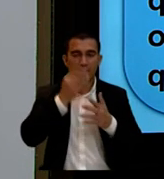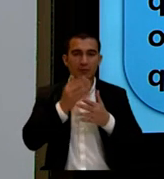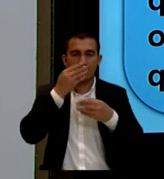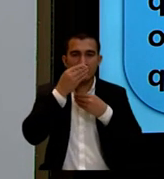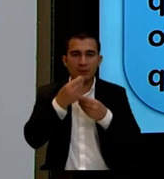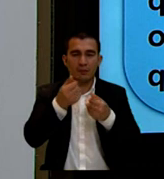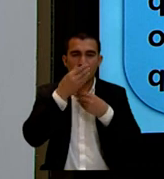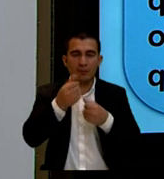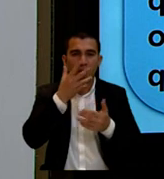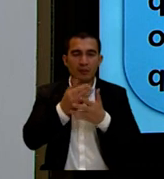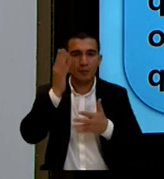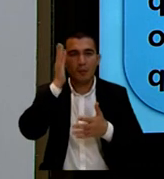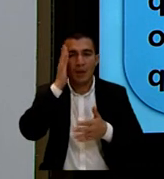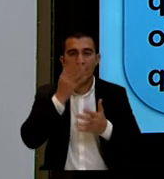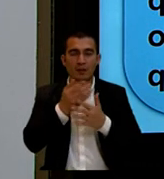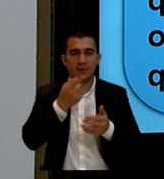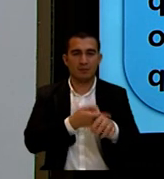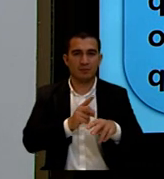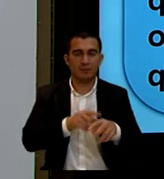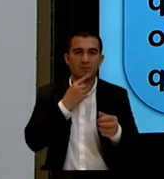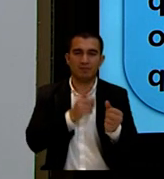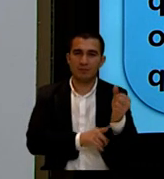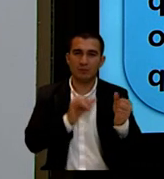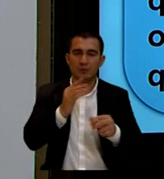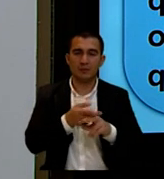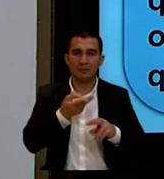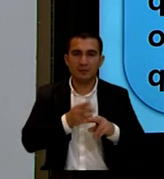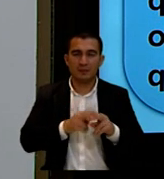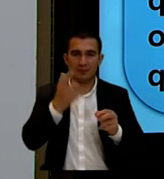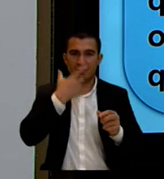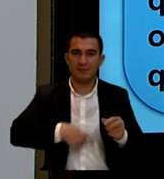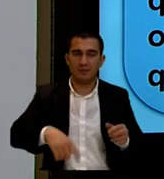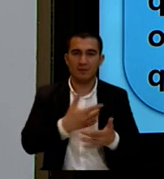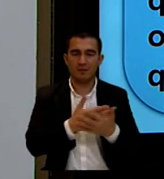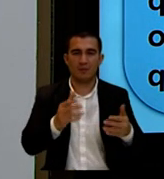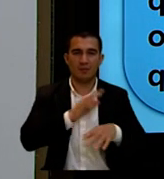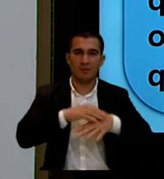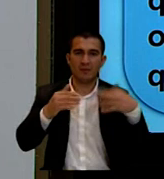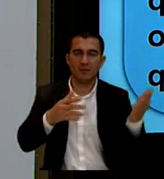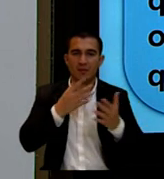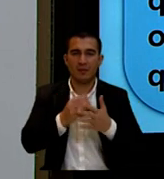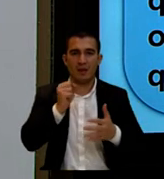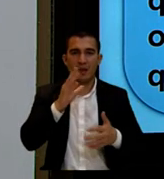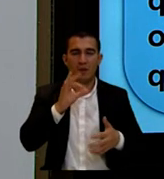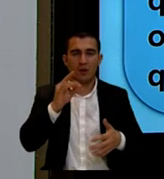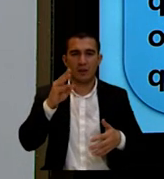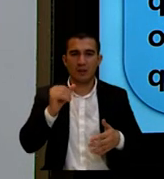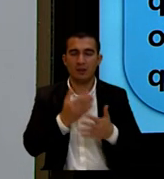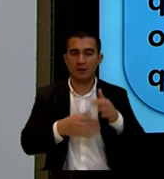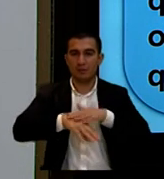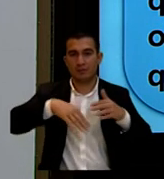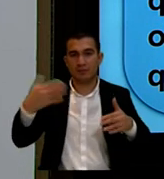arteriyasi. O'rta qismidan esa tanaga ketuvchi chap aorta yoyi. O'ng tomonidan